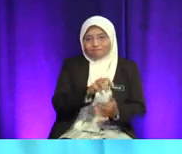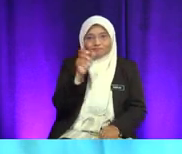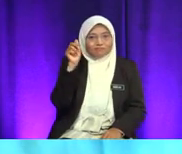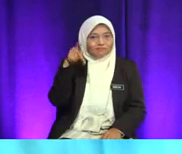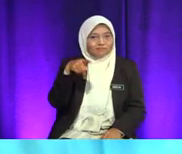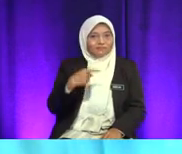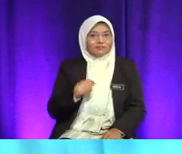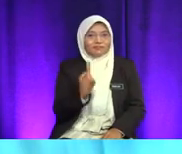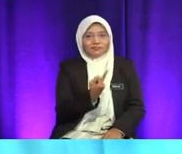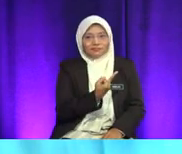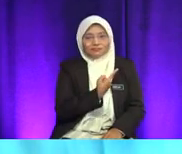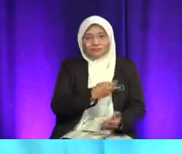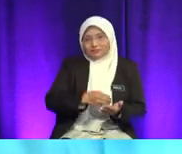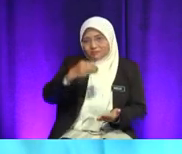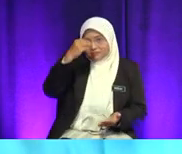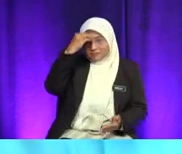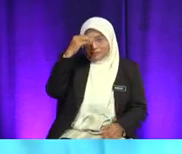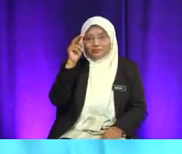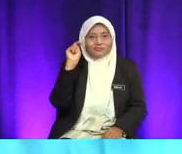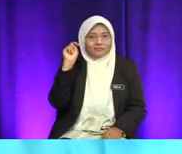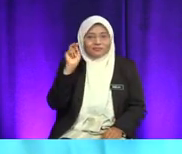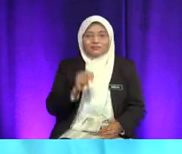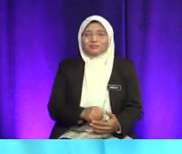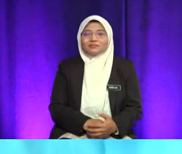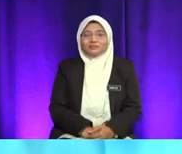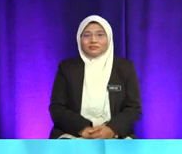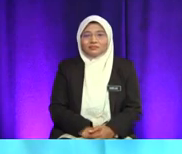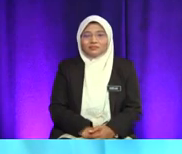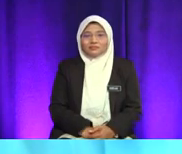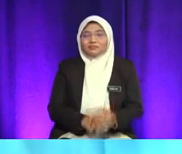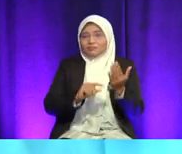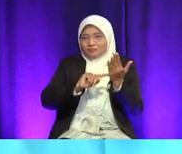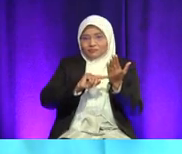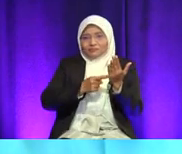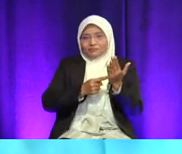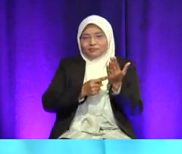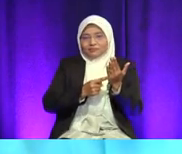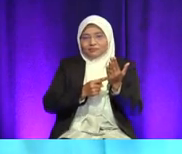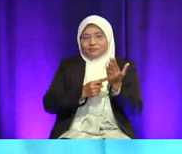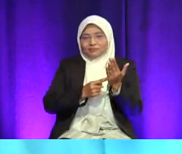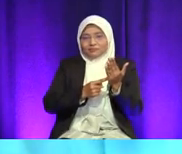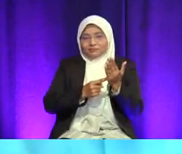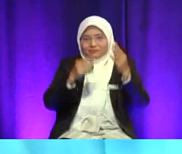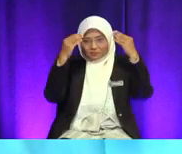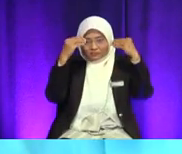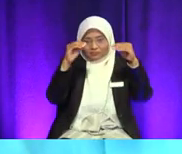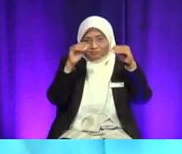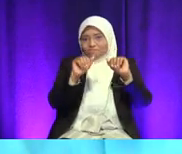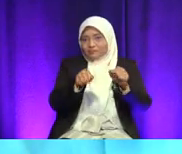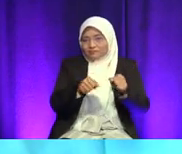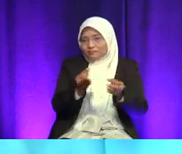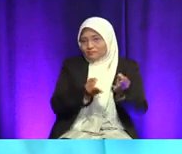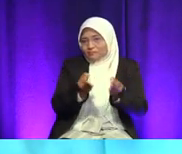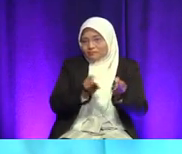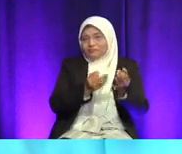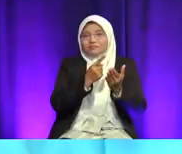selama 1 jam nanti tapi cekgu sebagai permulaan ini pastinya cikgurih Terangkan kepada murid-murid terlebih dahulu tentang tak refund kedaulatan